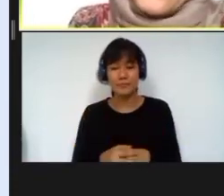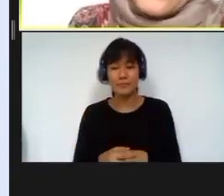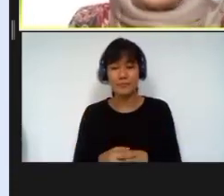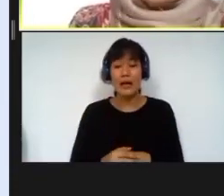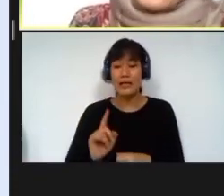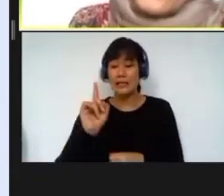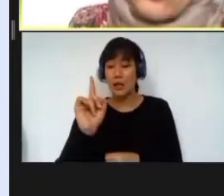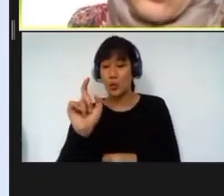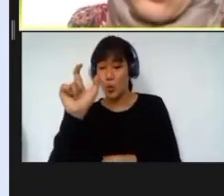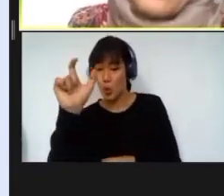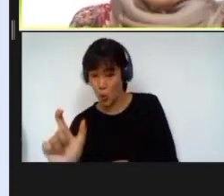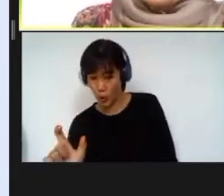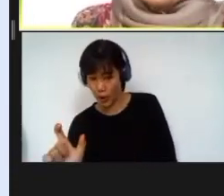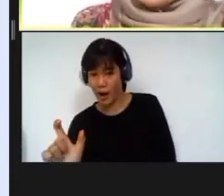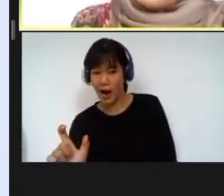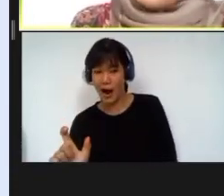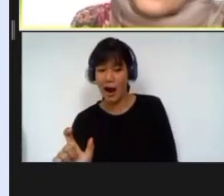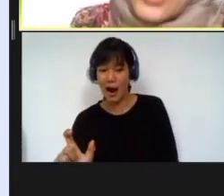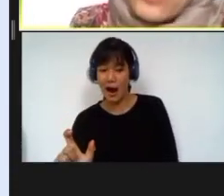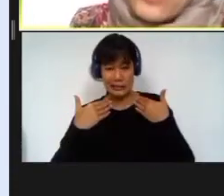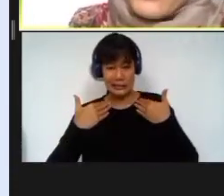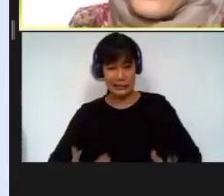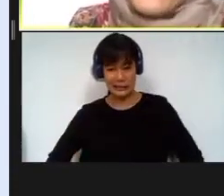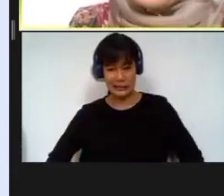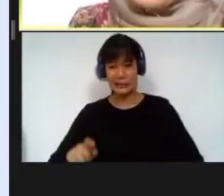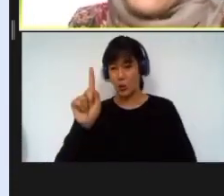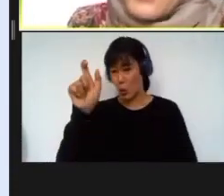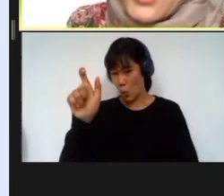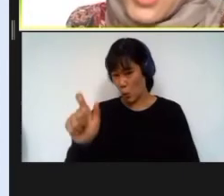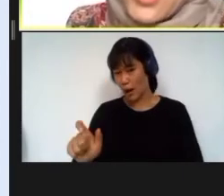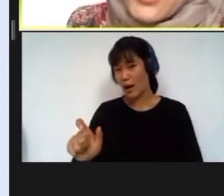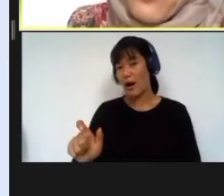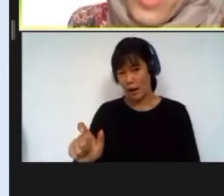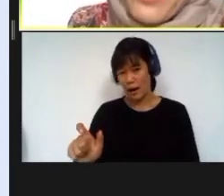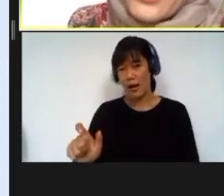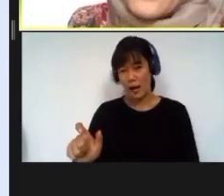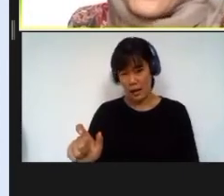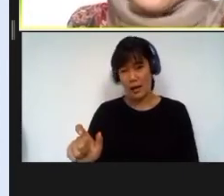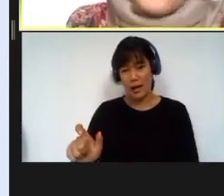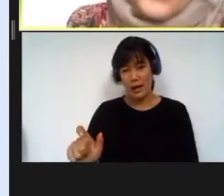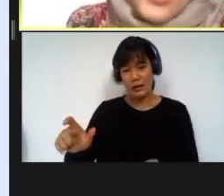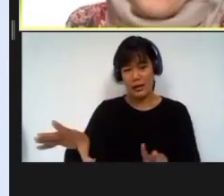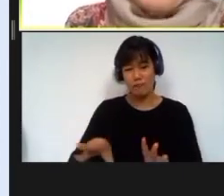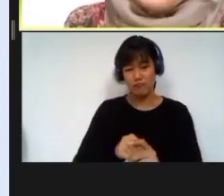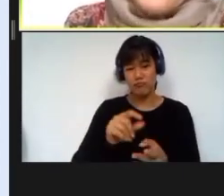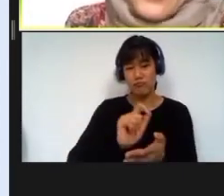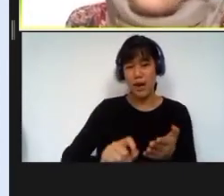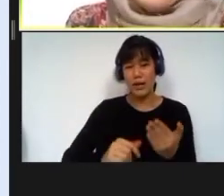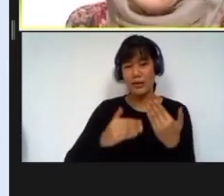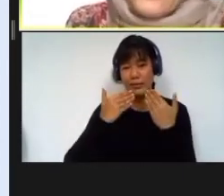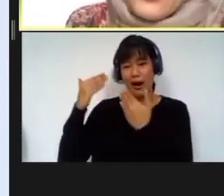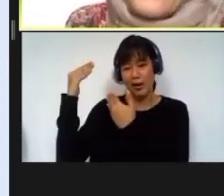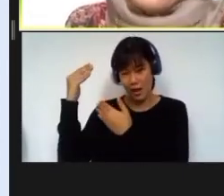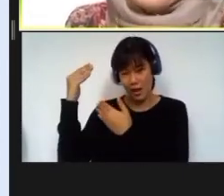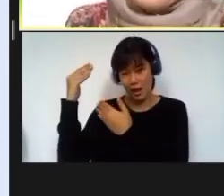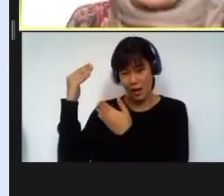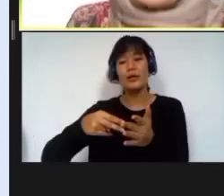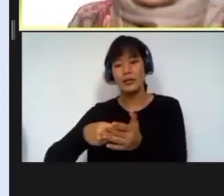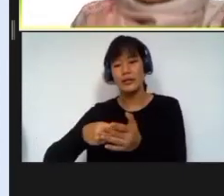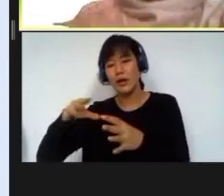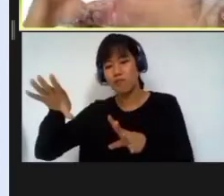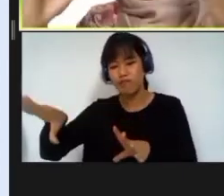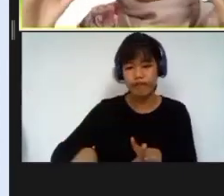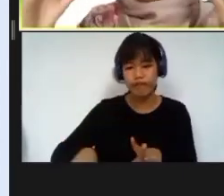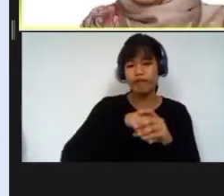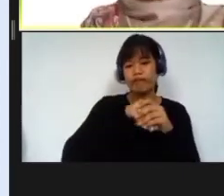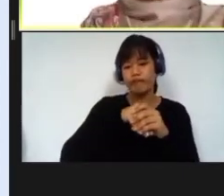insan, satu manusia atau satu warga di sebuah madrasah adalah bagian dari